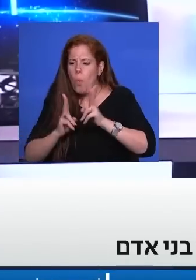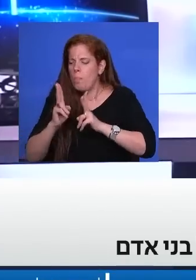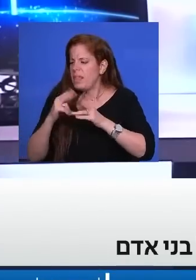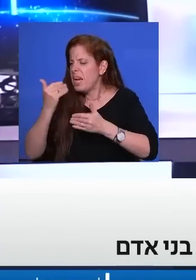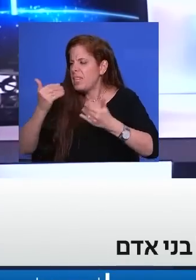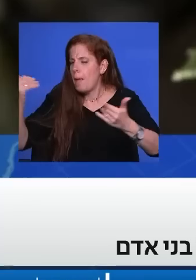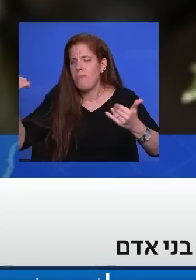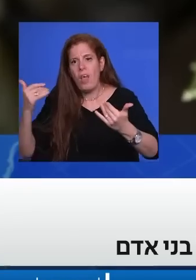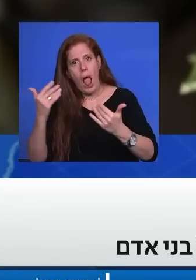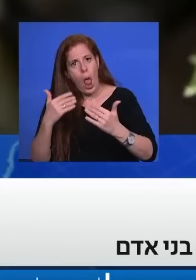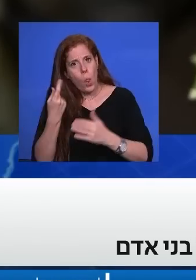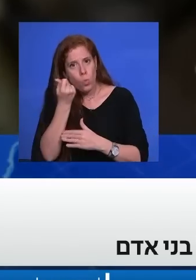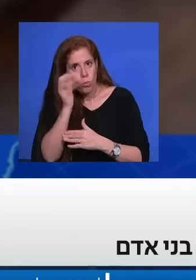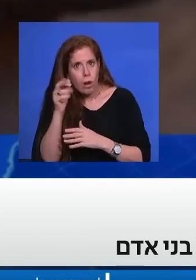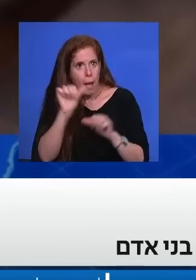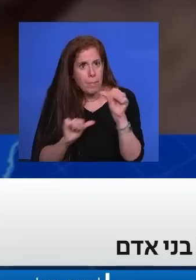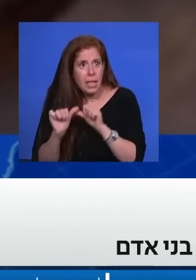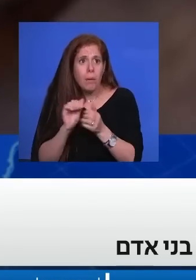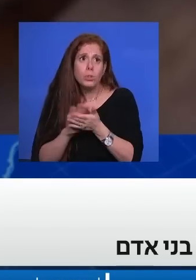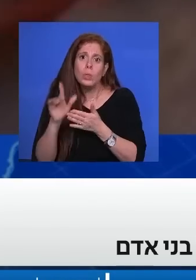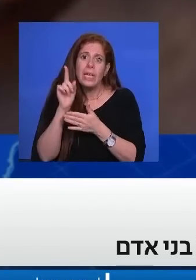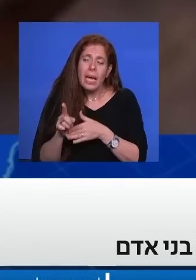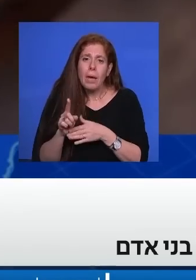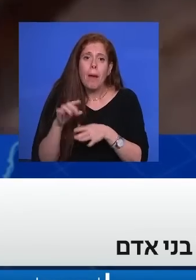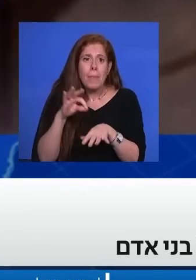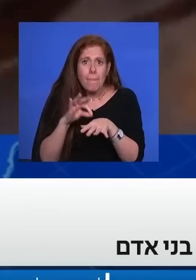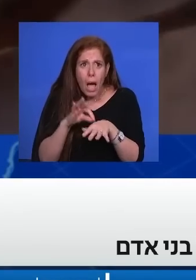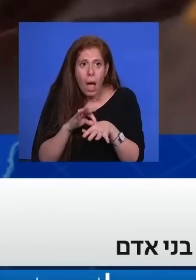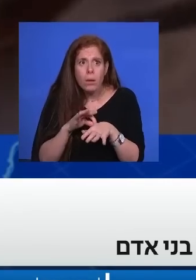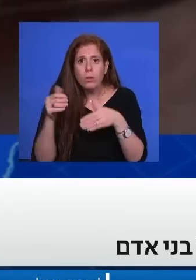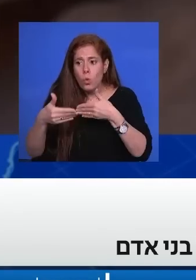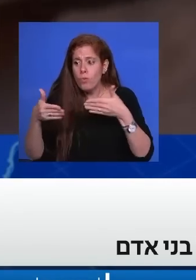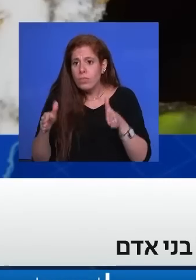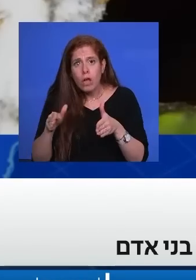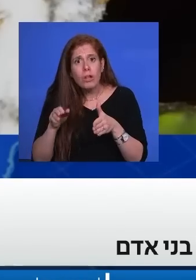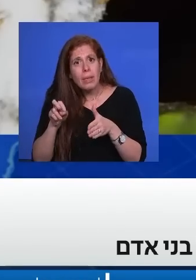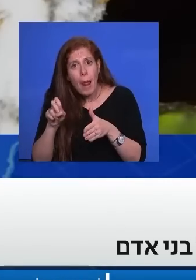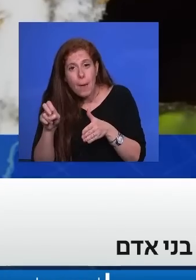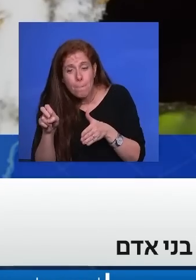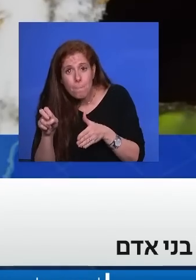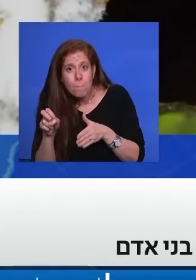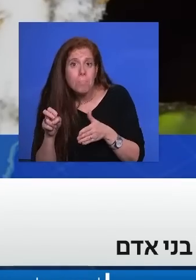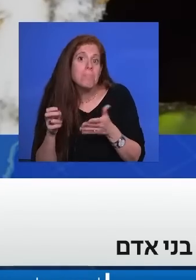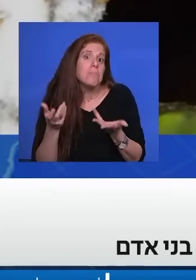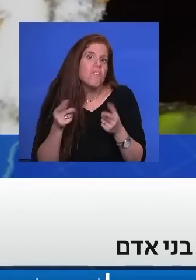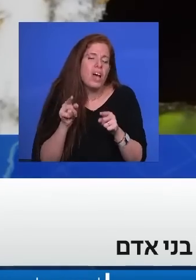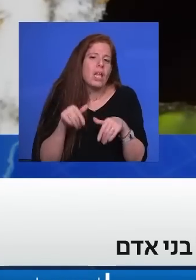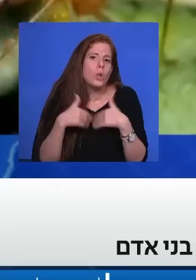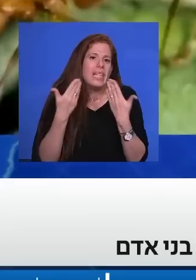מעבדה, אתה פשוט צריך להחזיק במרפאה קופסה של נמלים, אוקיי? ואתה נותן